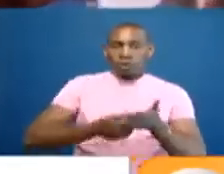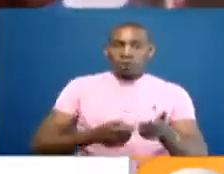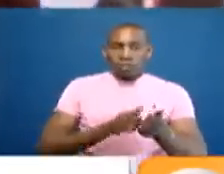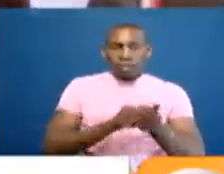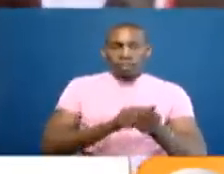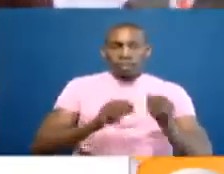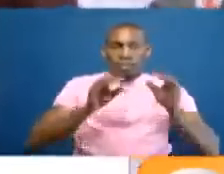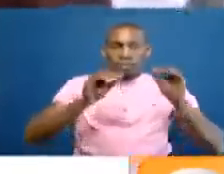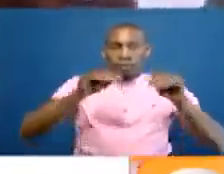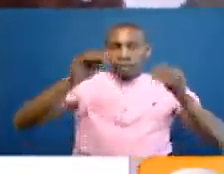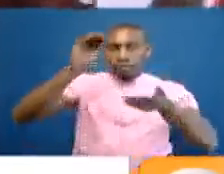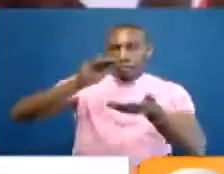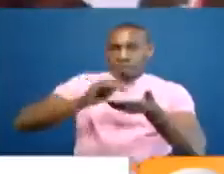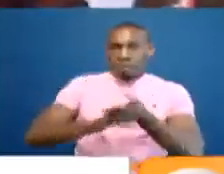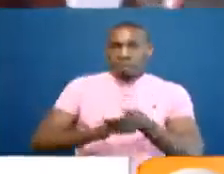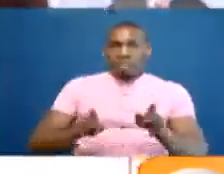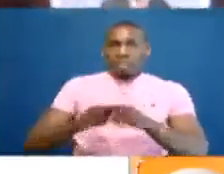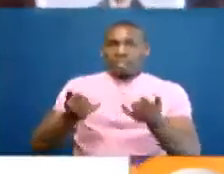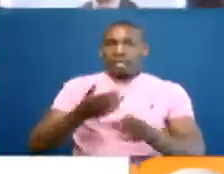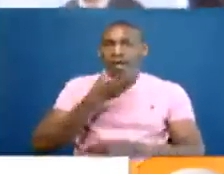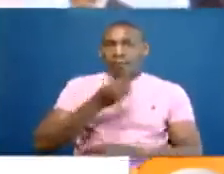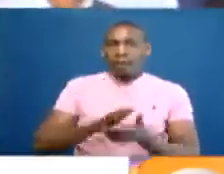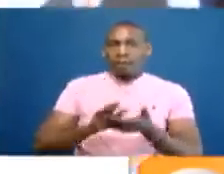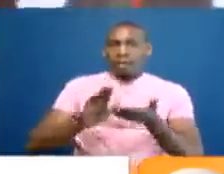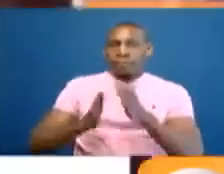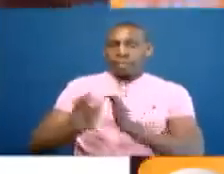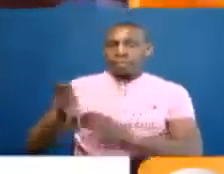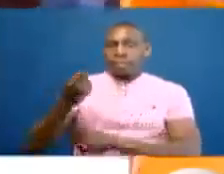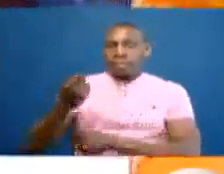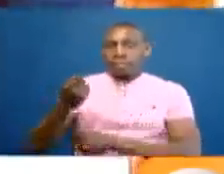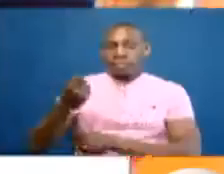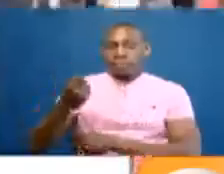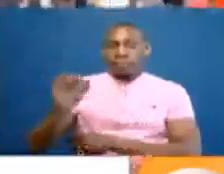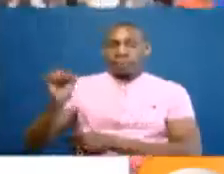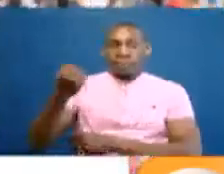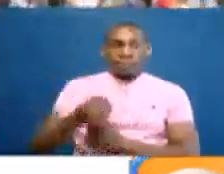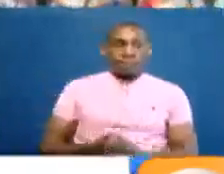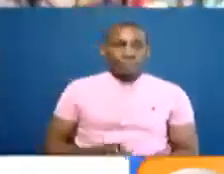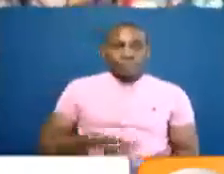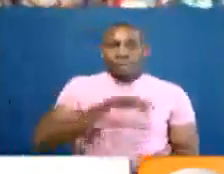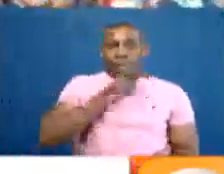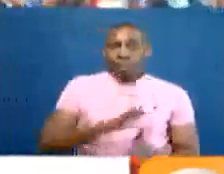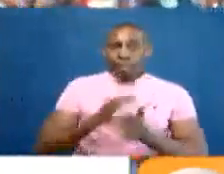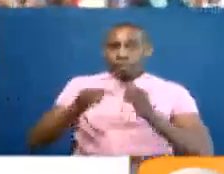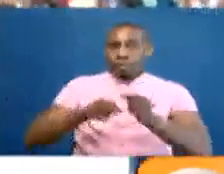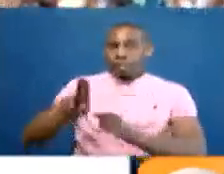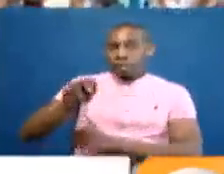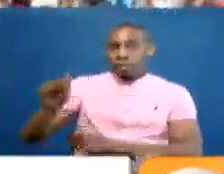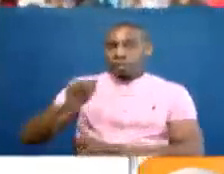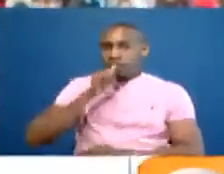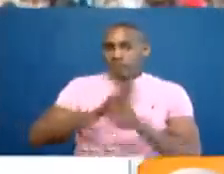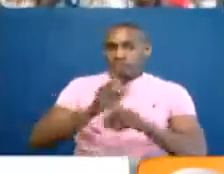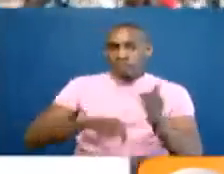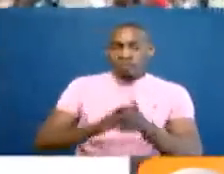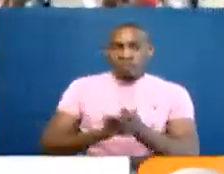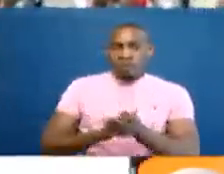chini? Wangapi wamesema baba ndio rais wa tano wa taifa? Odinga, while in Trans Nzoia, promised to